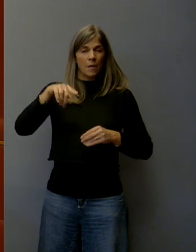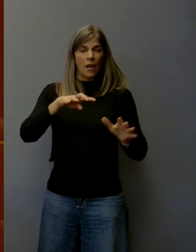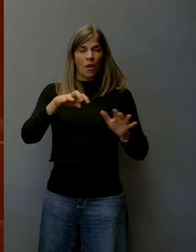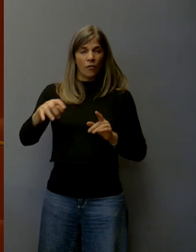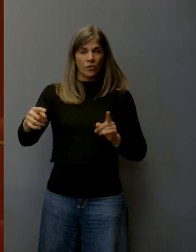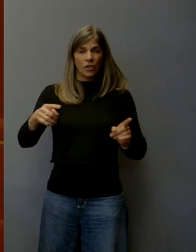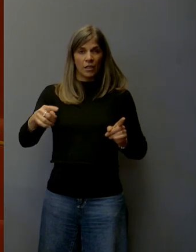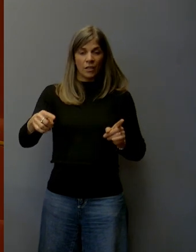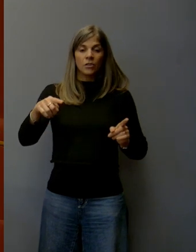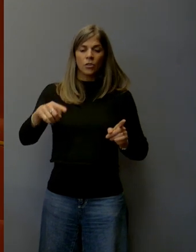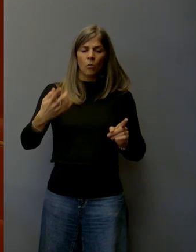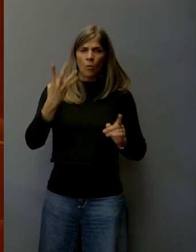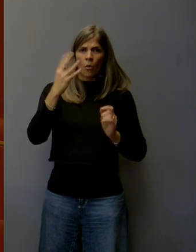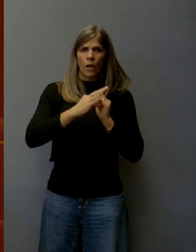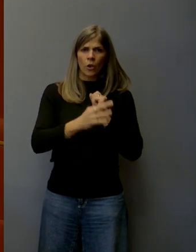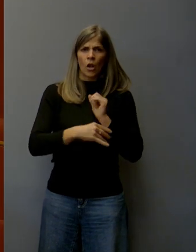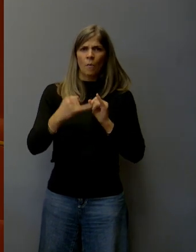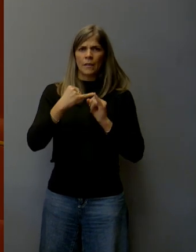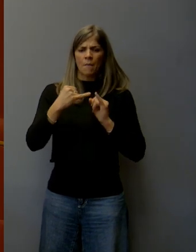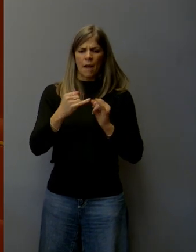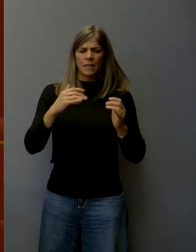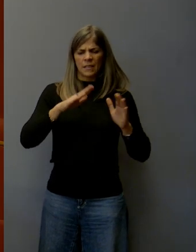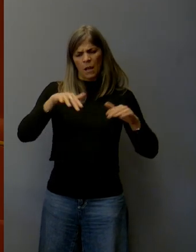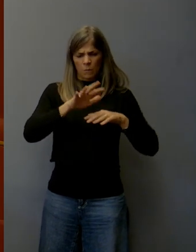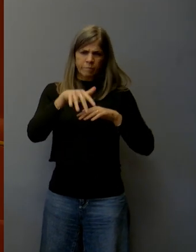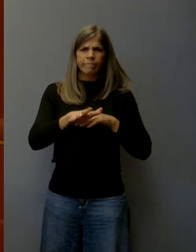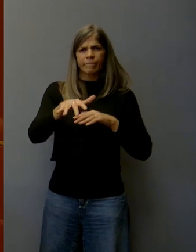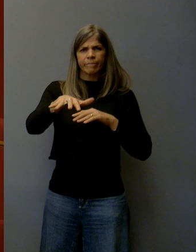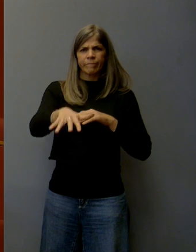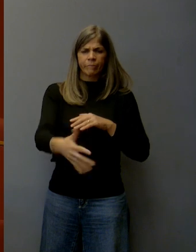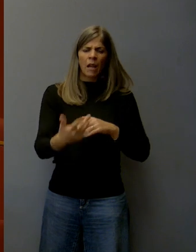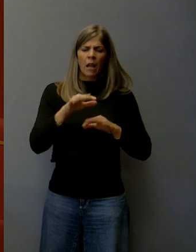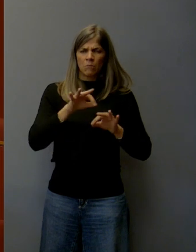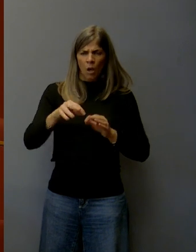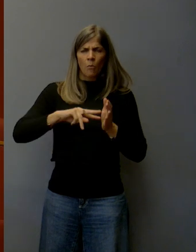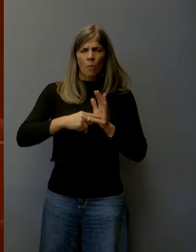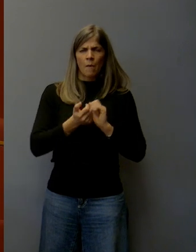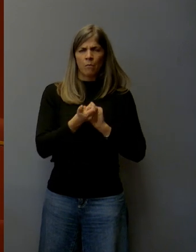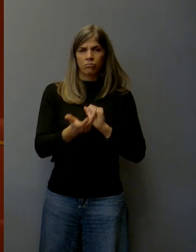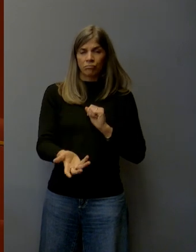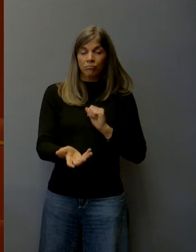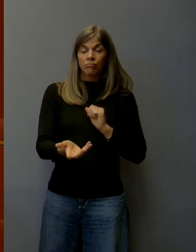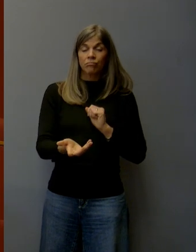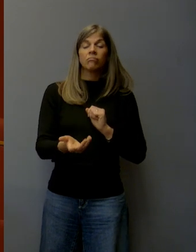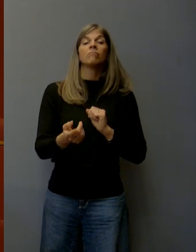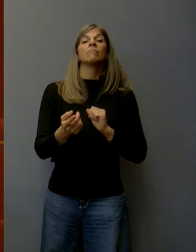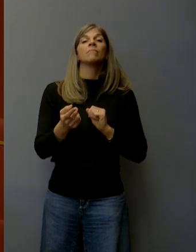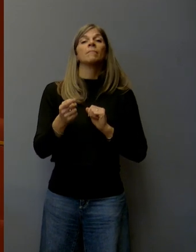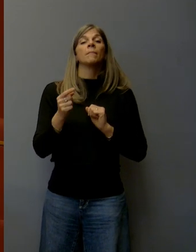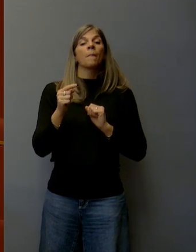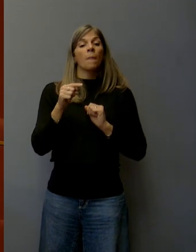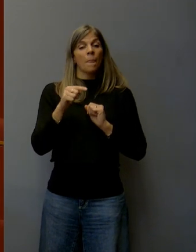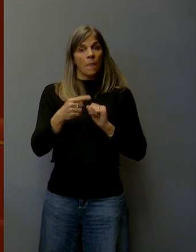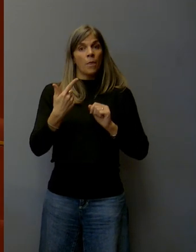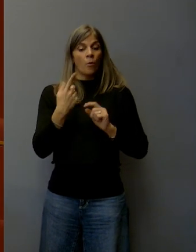traversa per 4 km circa un terreno impervio e franoso ci sono diverse criticità e sono state portate